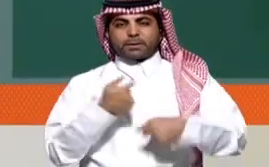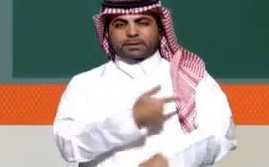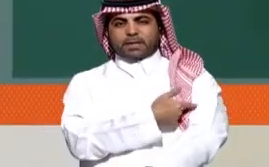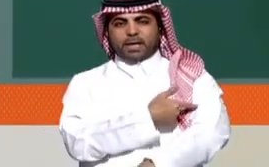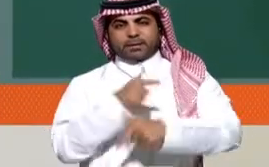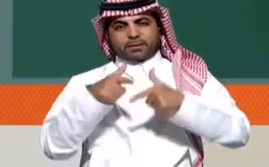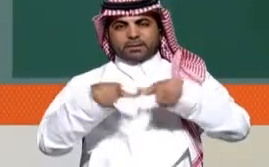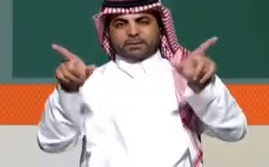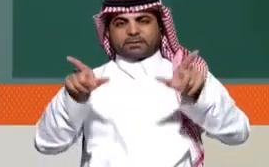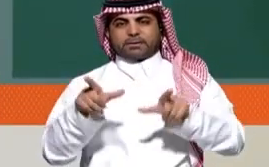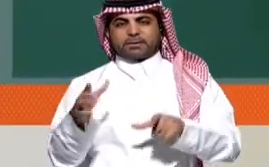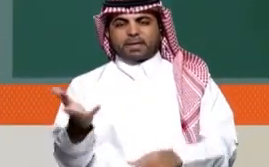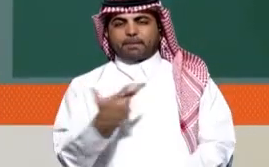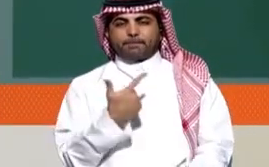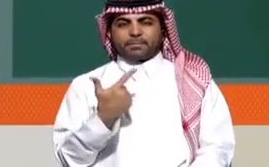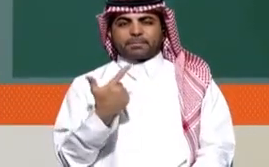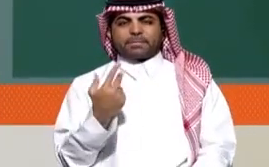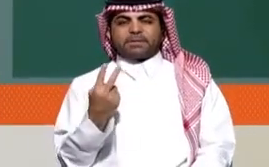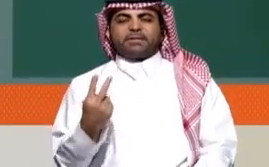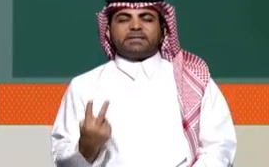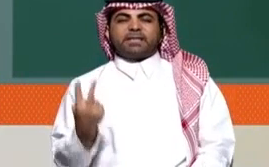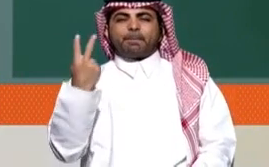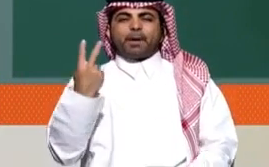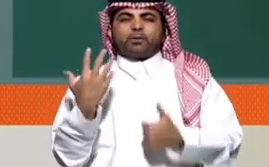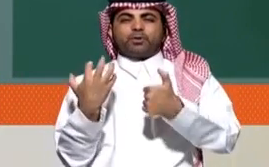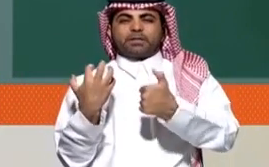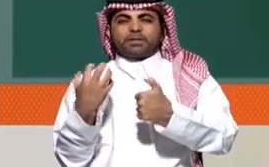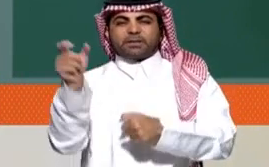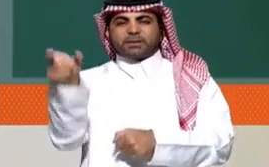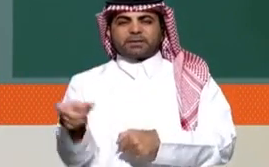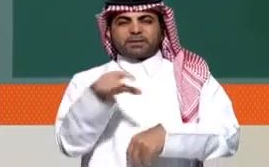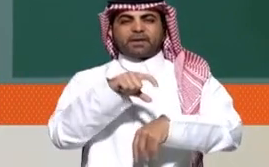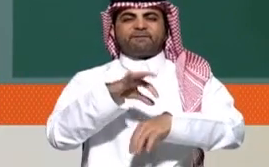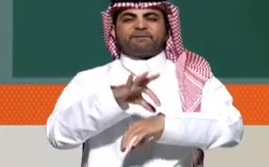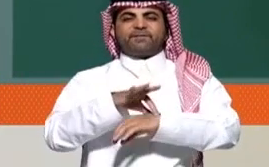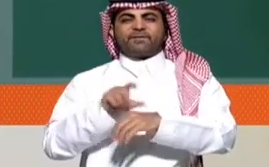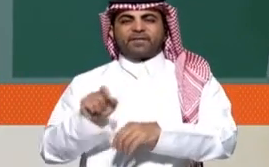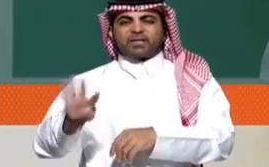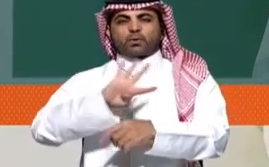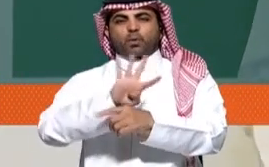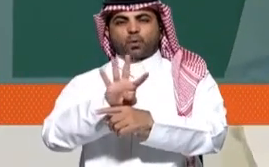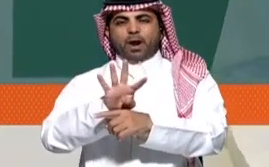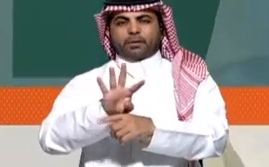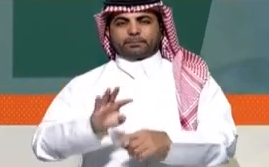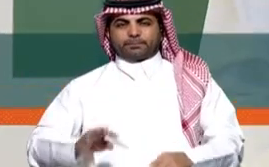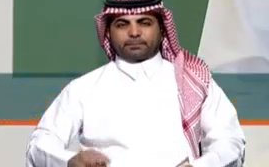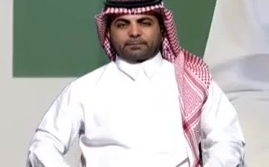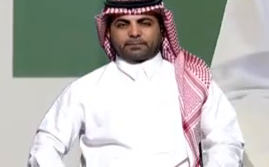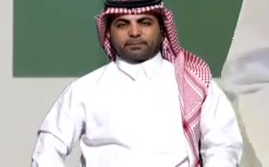وزارة الصحة تعلن رصد وتسجيل 67 حالة إصابة جديدة بفيروس